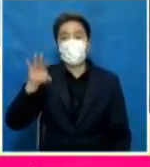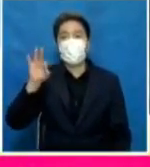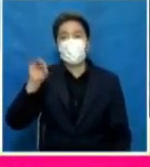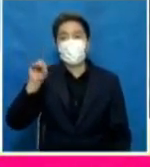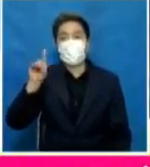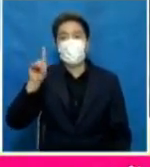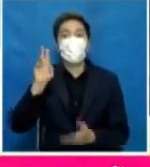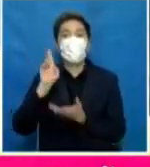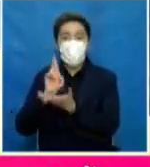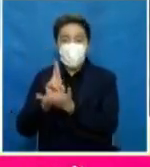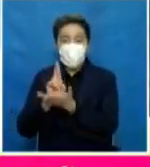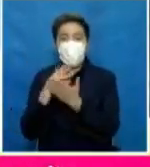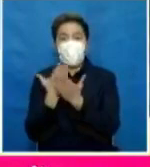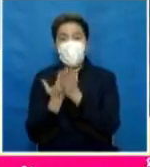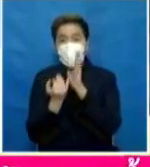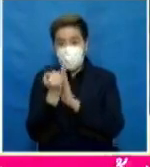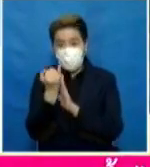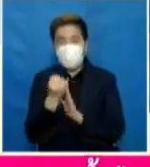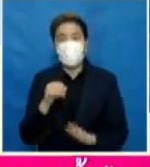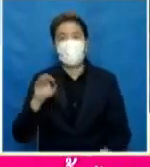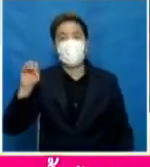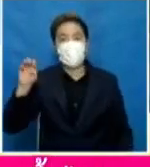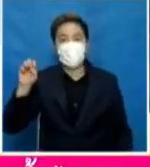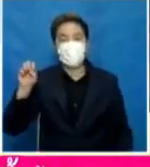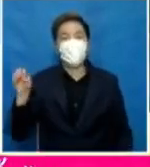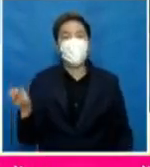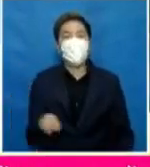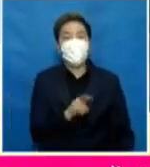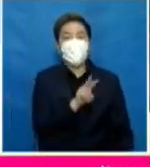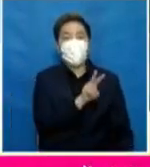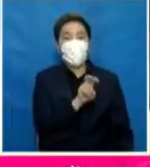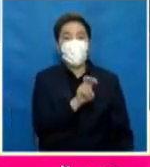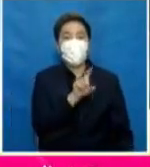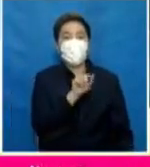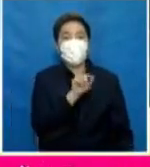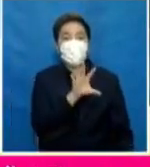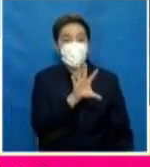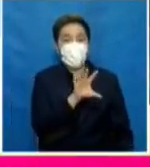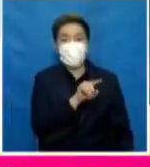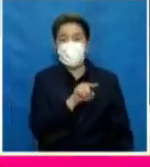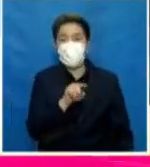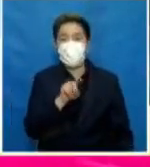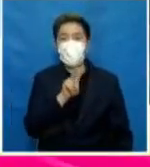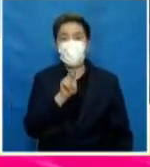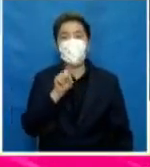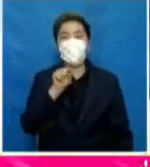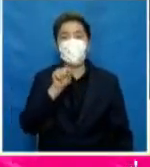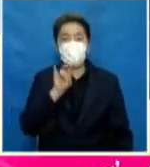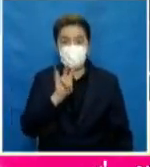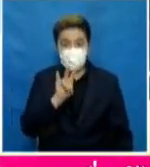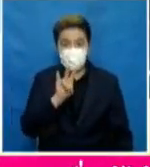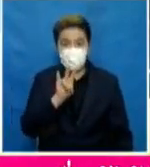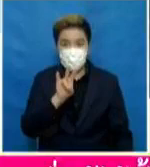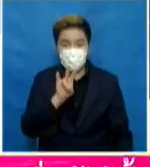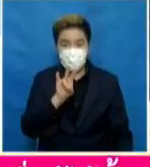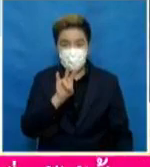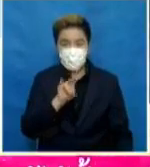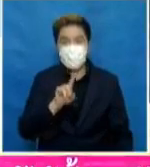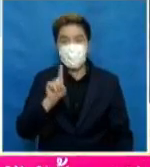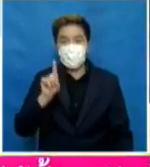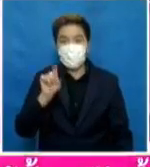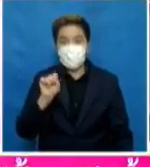894,091 อันดับอันดับละ50บาทและงวดที่225ถึงงวดที่227จำนวน